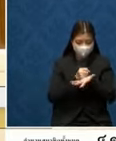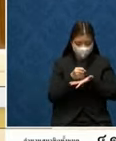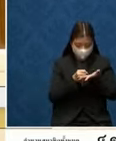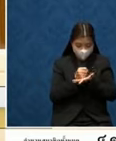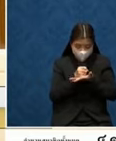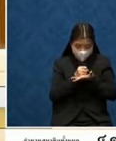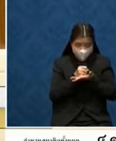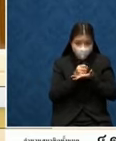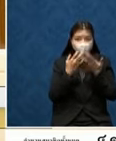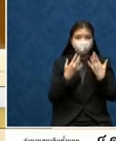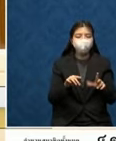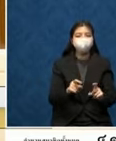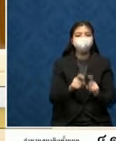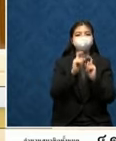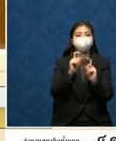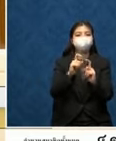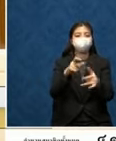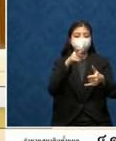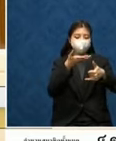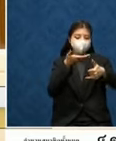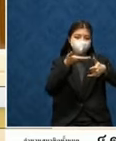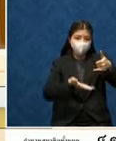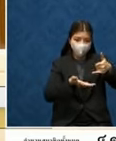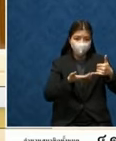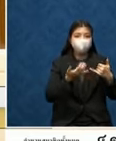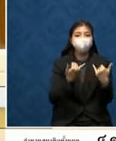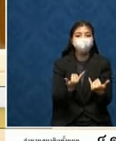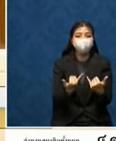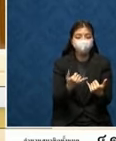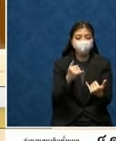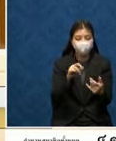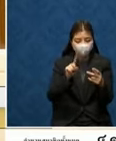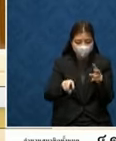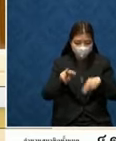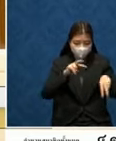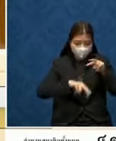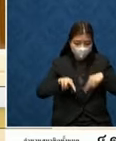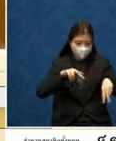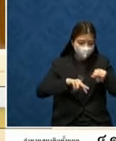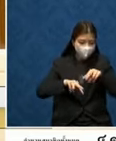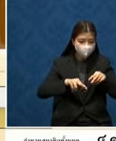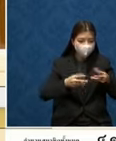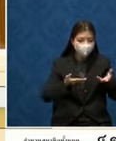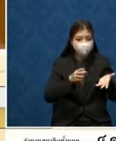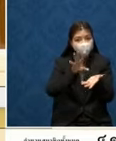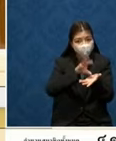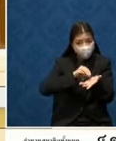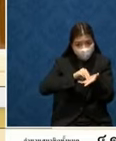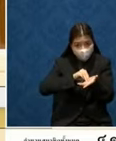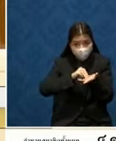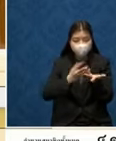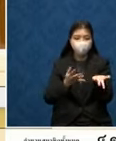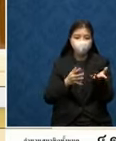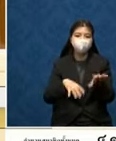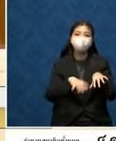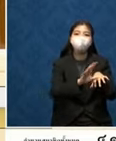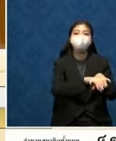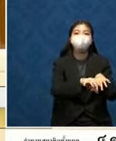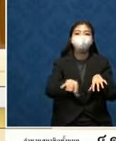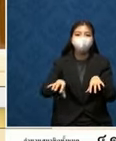เสพติดเป็นบุคคลอันตรายวันนี้เราก็ได้ให้ลงไปตรวจสอบสอดส่องมีกลไกทั้งท้องถิ่น